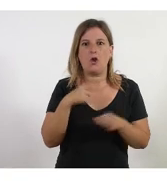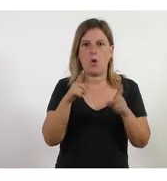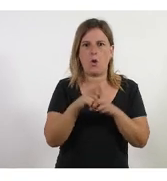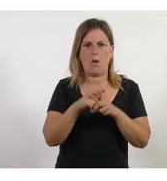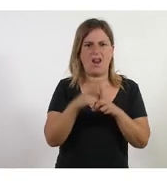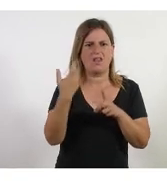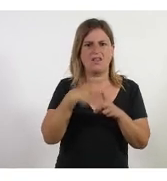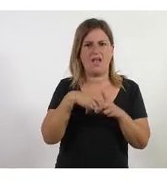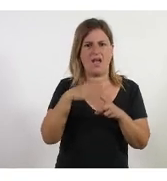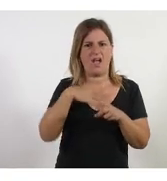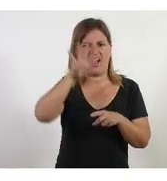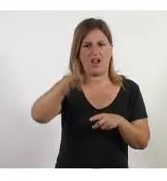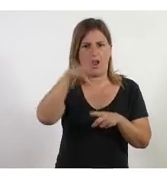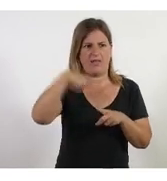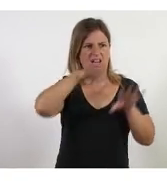plena